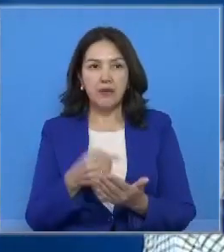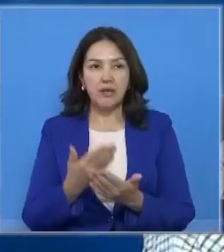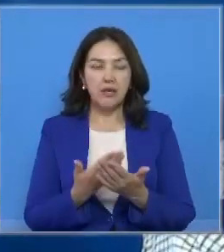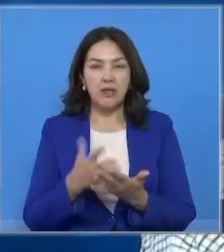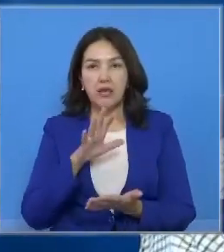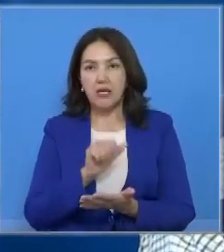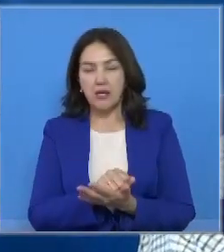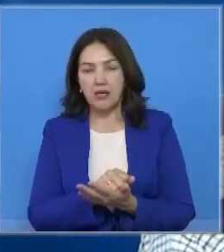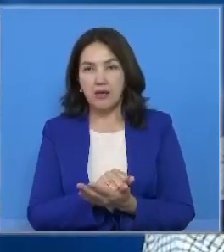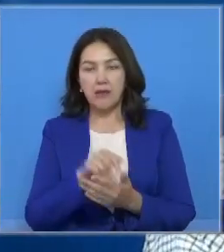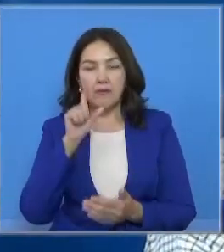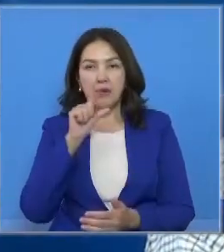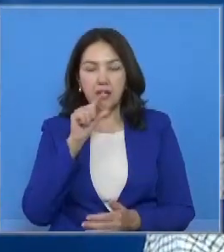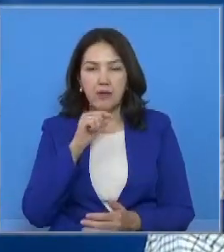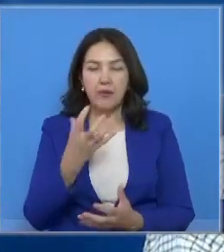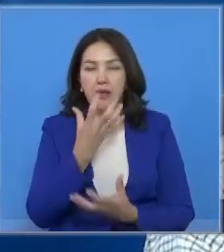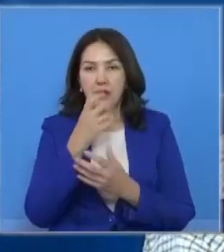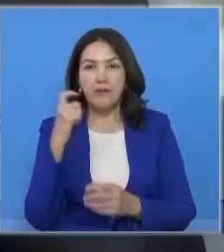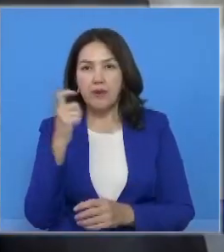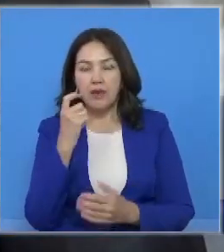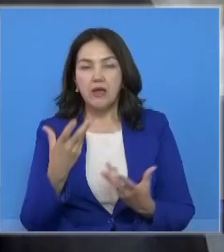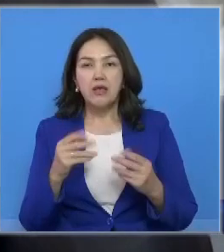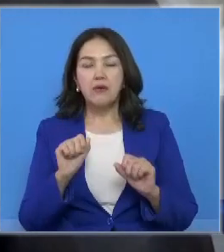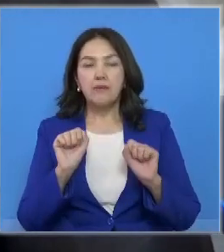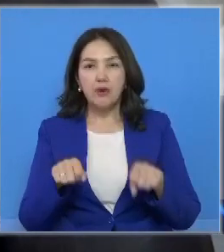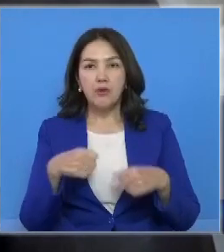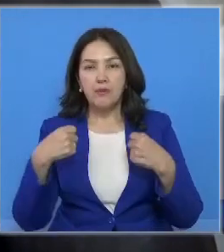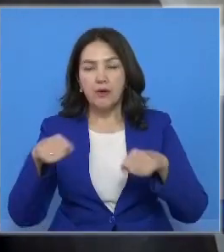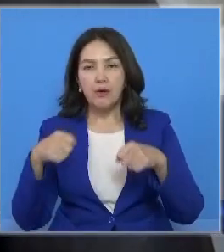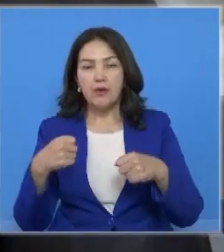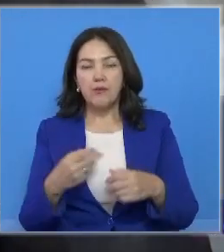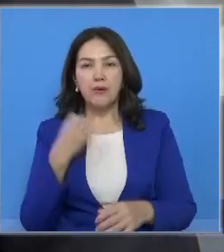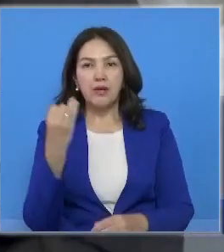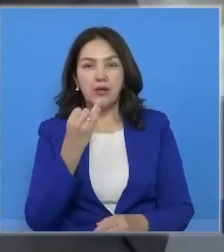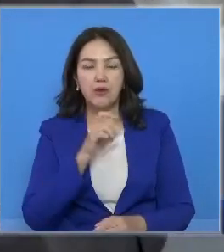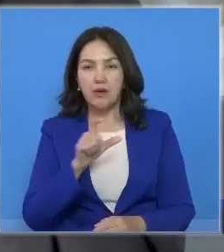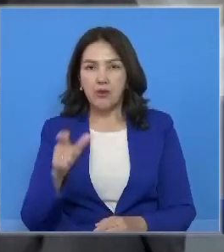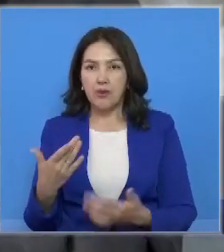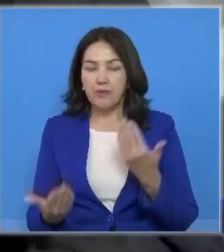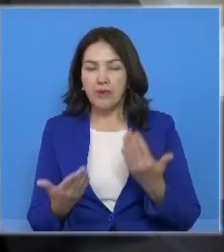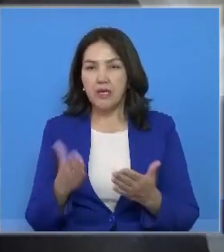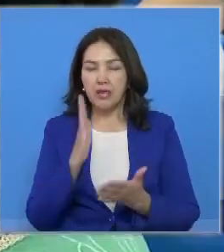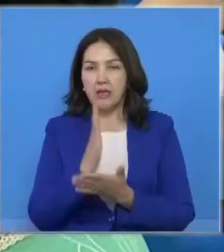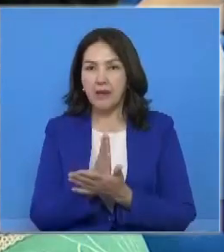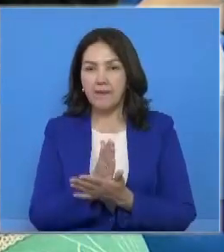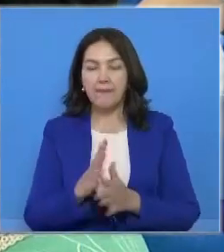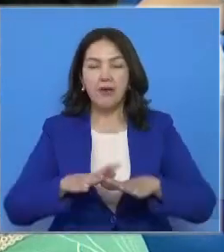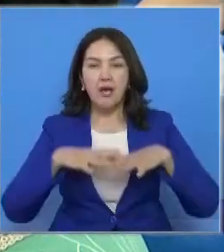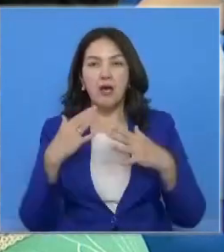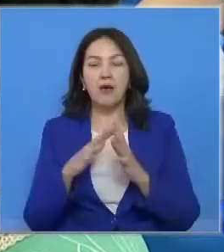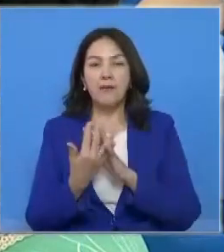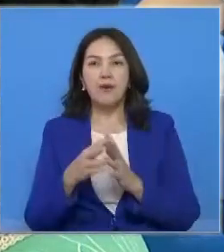мы занимаемся птицеводством и тепличным хозяйством, то где мы можем продавать нашу продукцию, интересуются люди. Если объем продукции превышает потребности